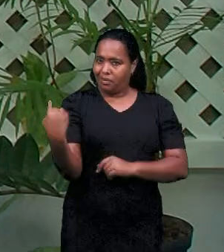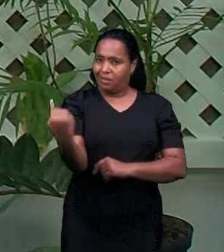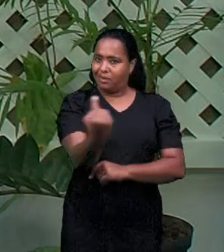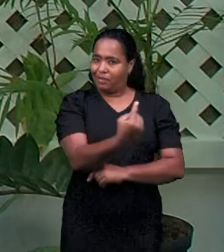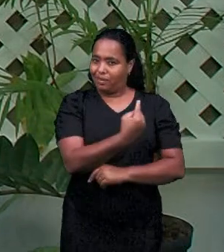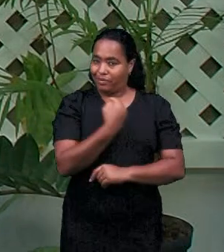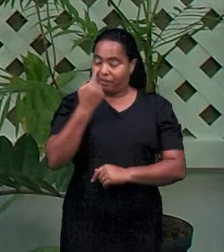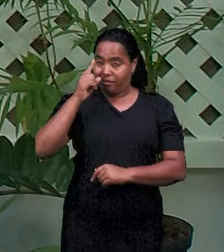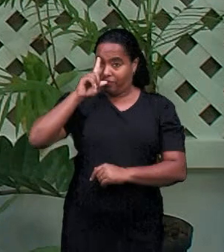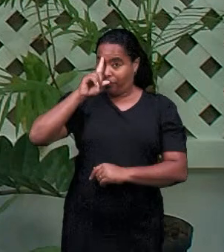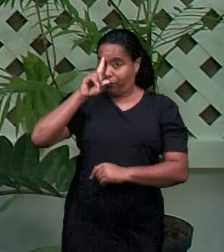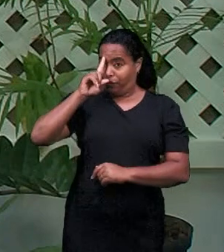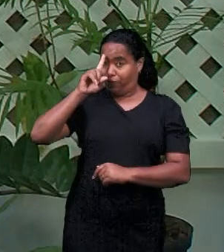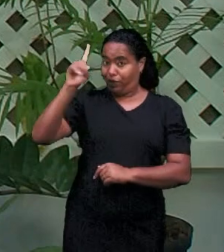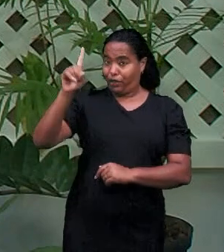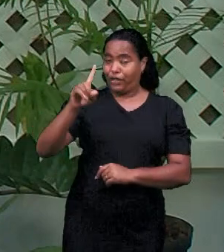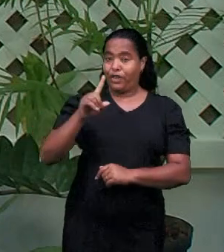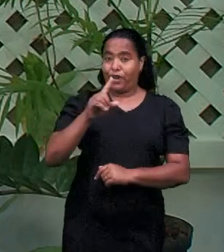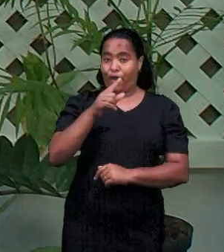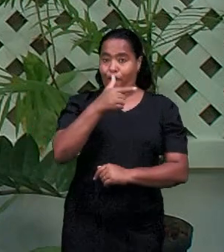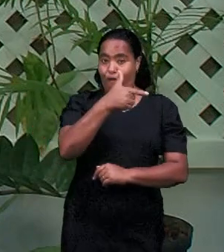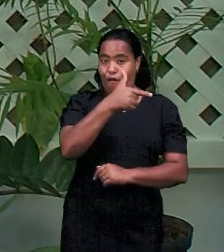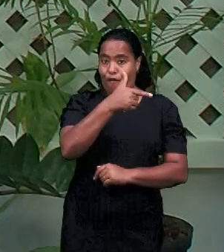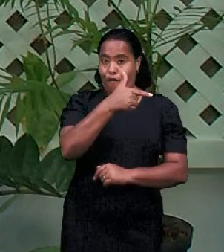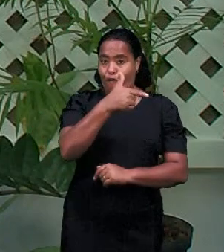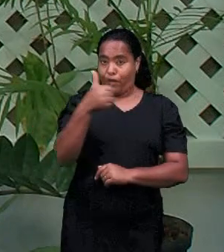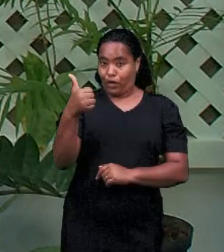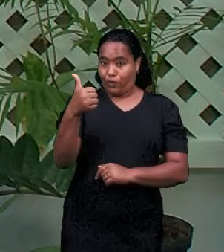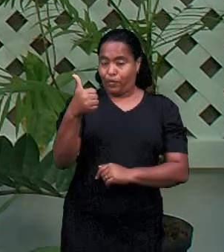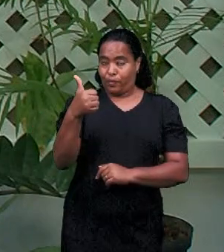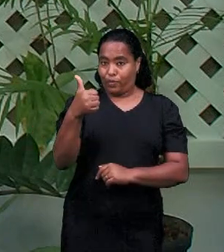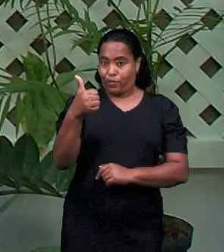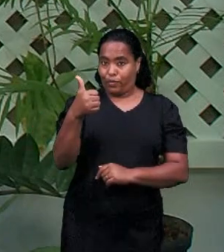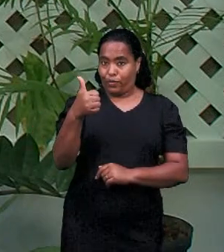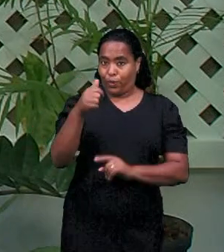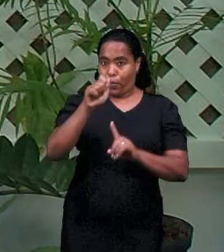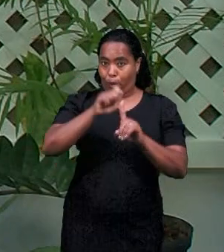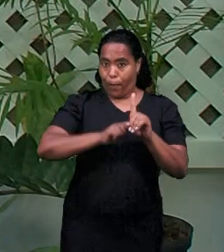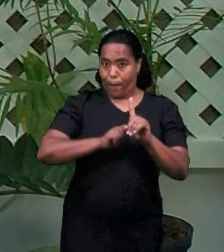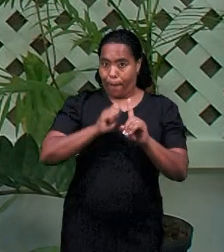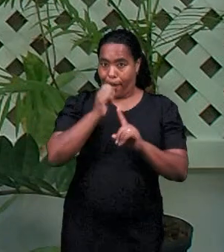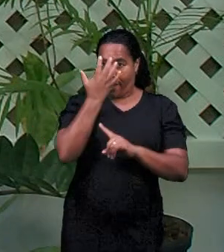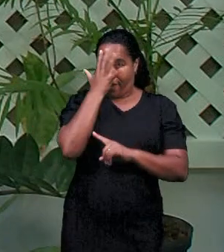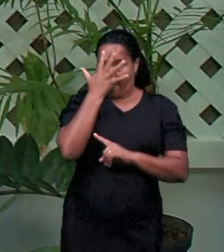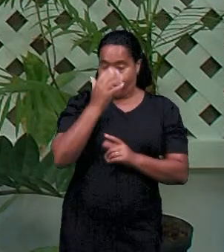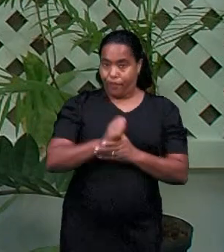le 21 février 2021. Mes frères,